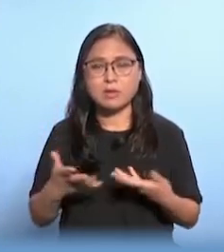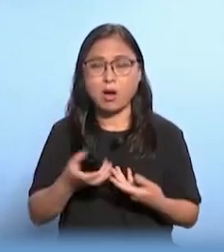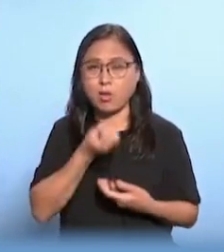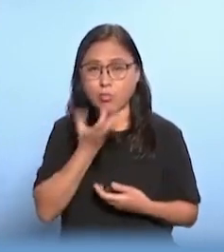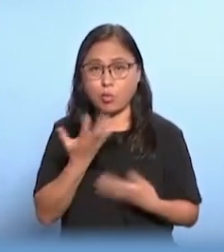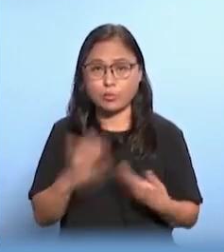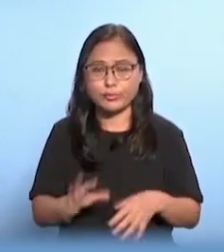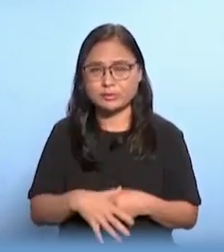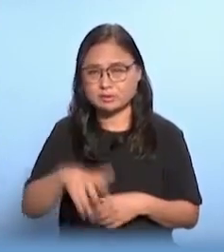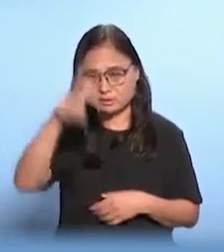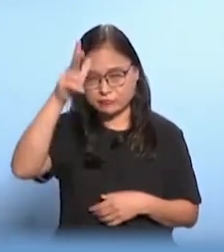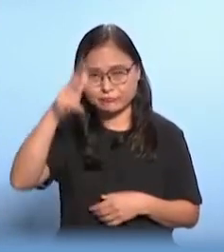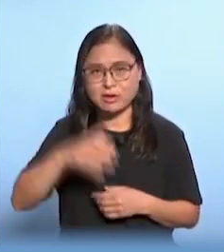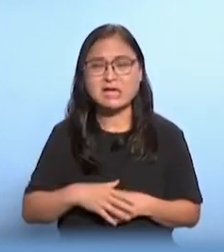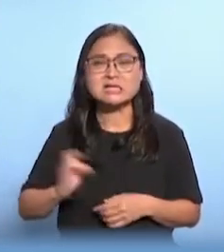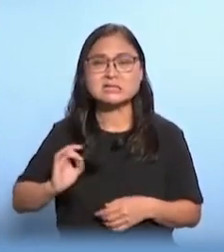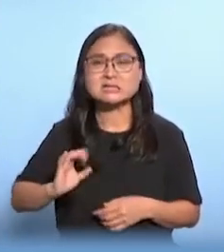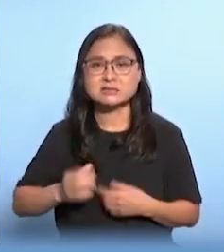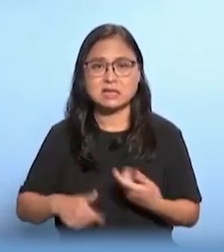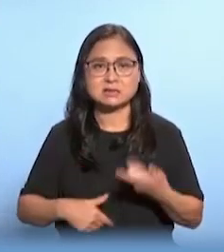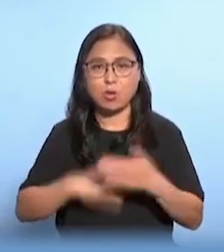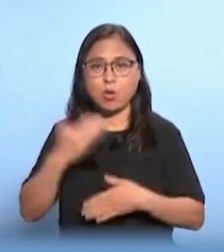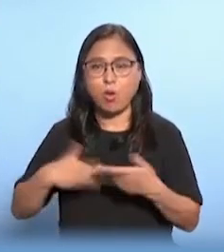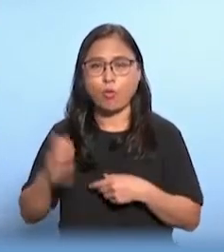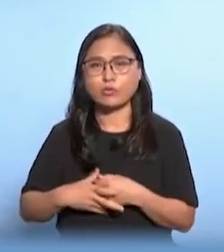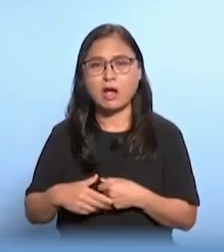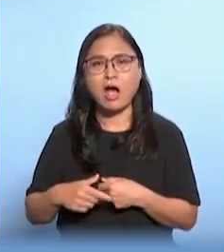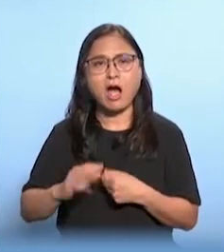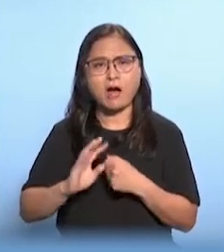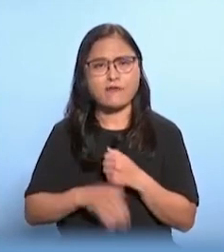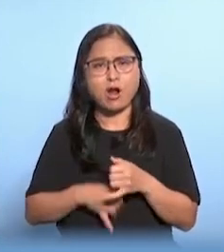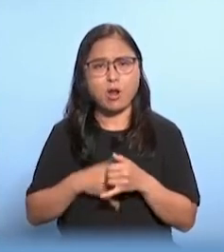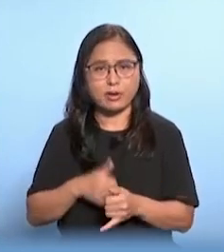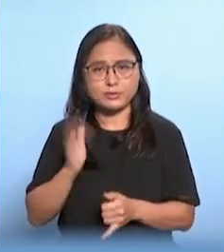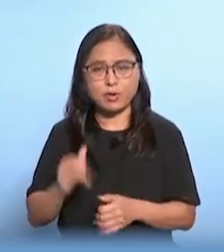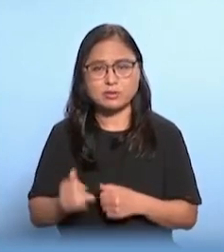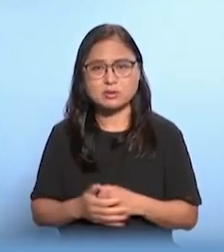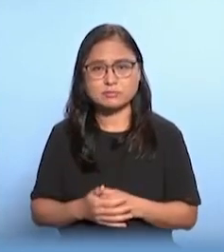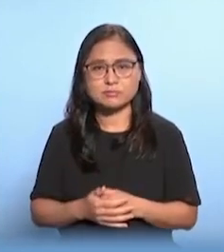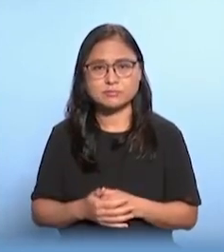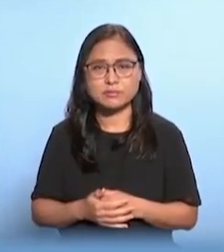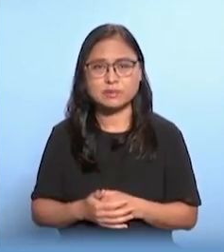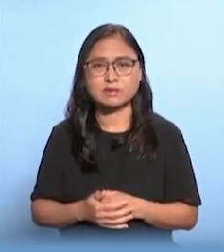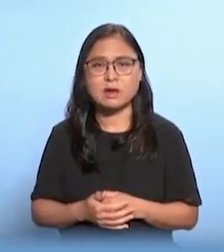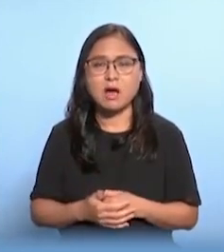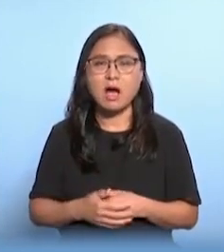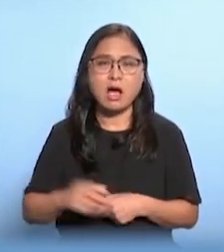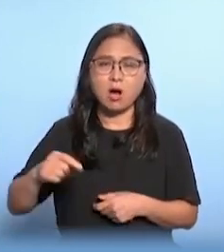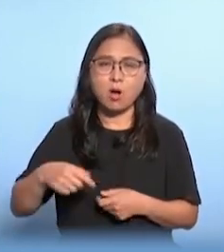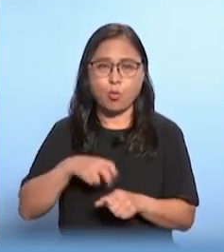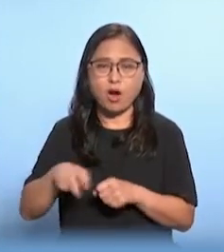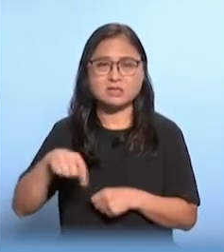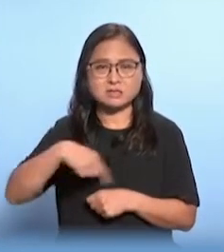出，政府咧真係如果係私人屋苑咧，都會係積極咁執法，全面不受咁樣不受位置地點限